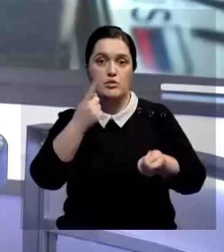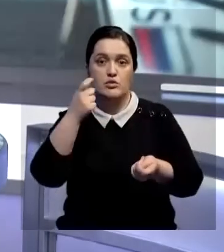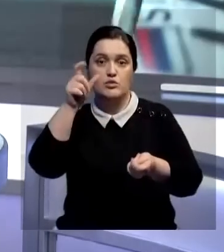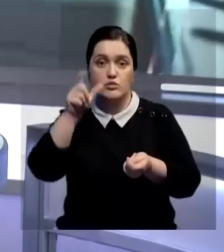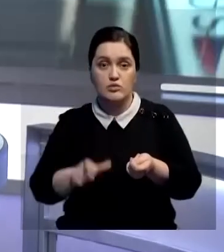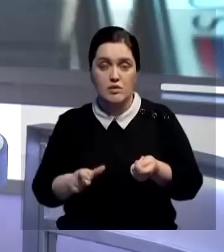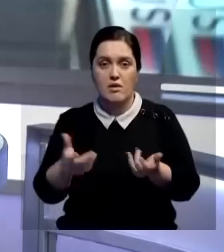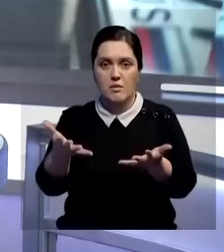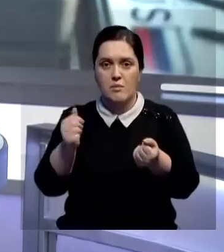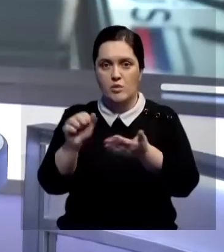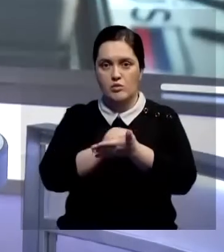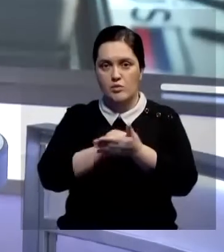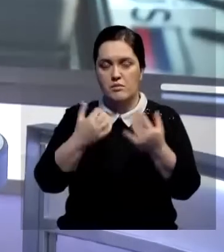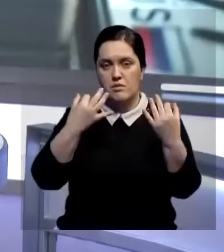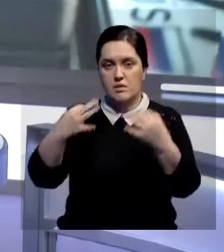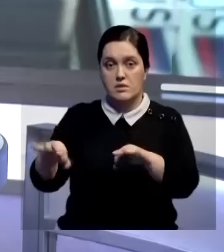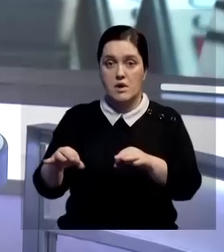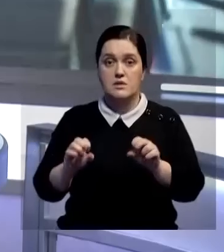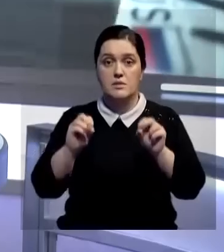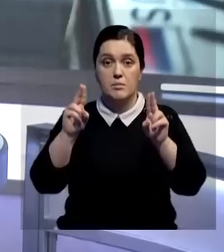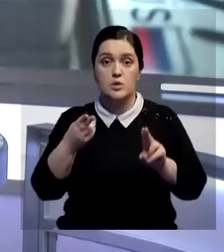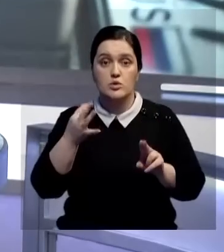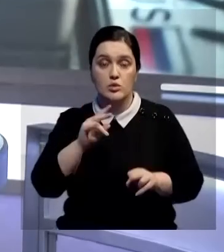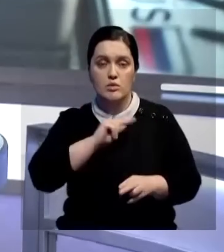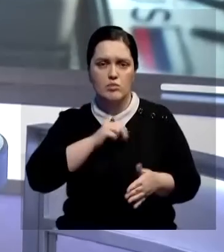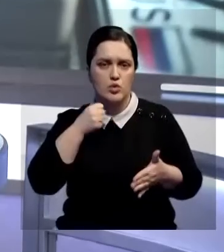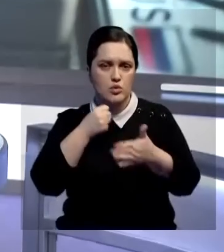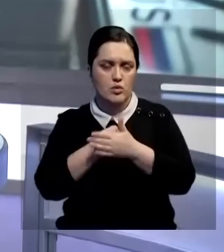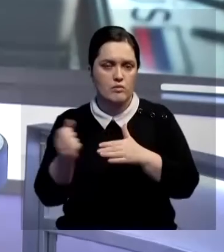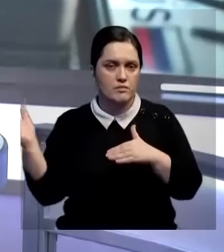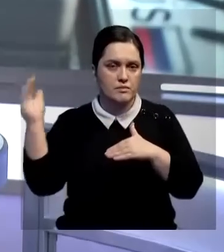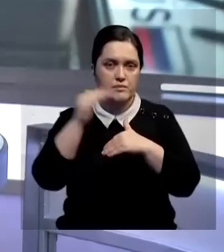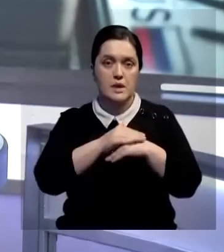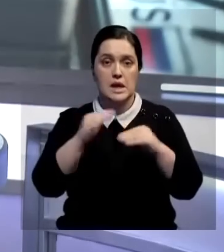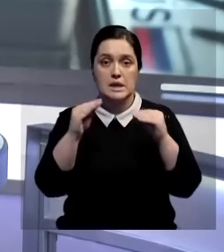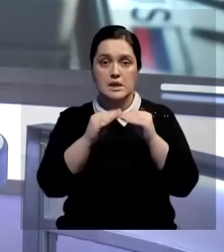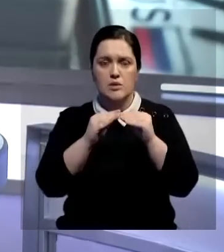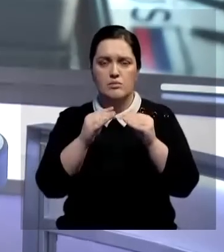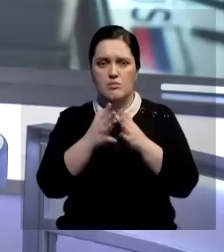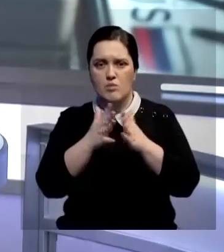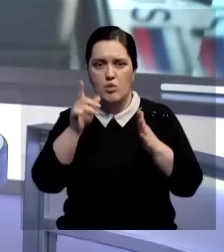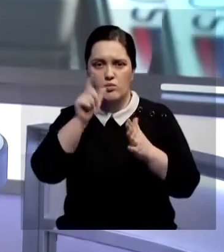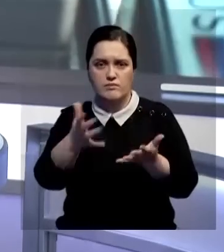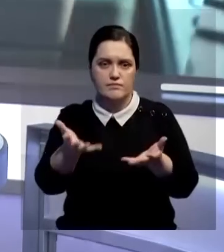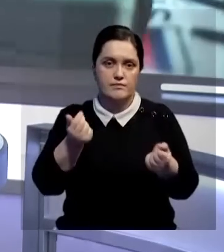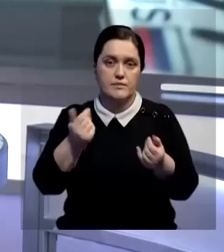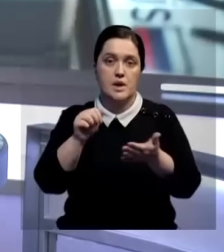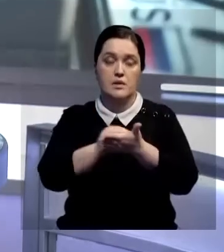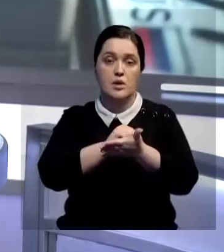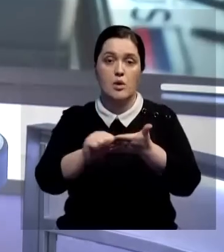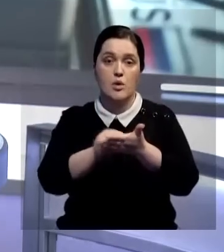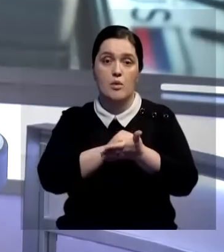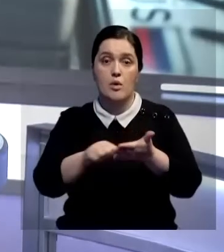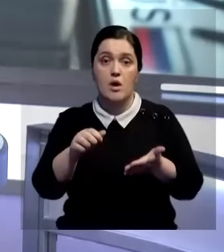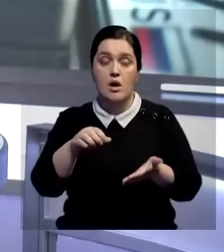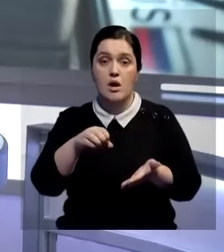получили соответствующие документы. В эти дни спеццоны будут работать до 10 вечера, чтобы принять как можно больше автовладельцев. Поставить